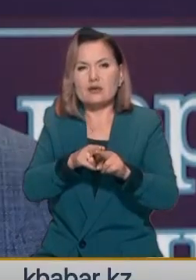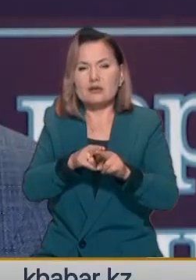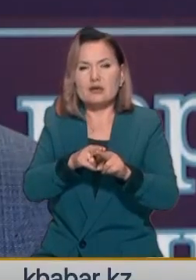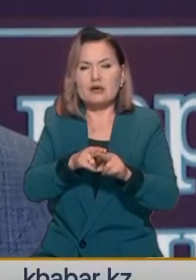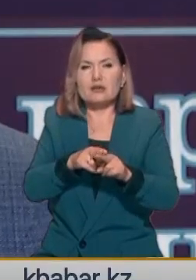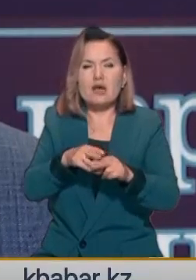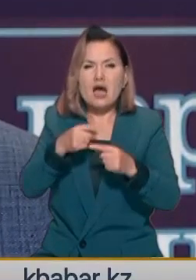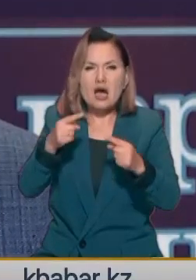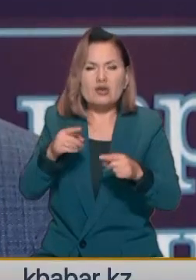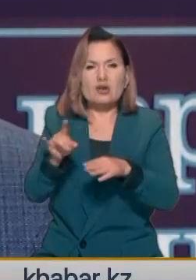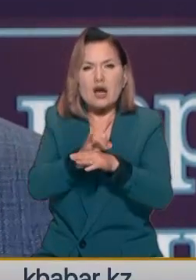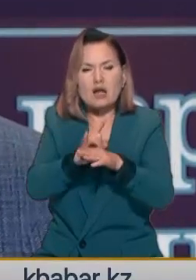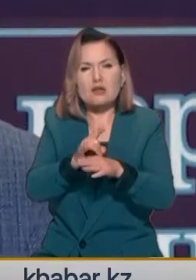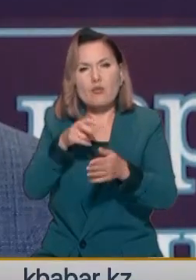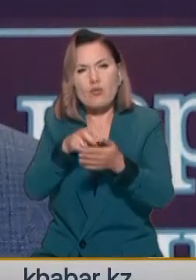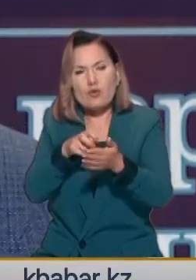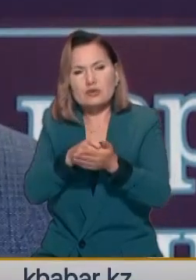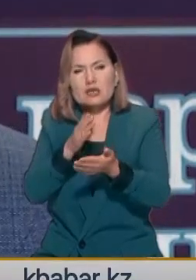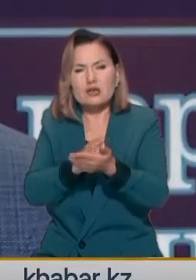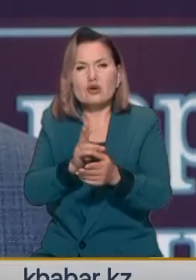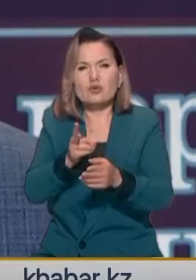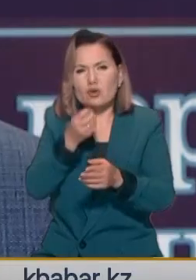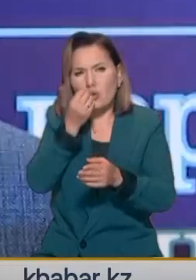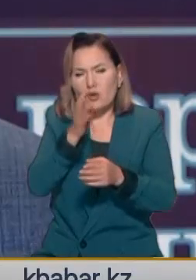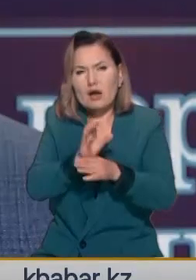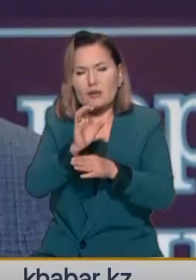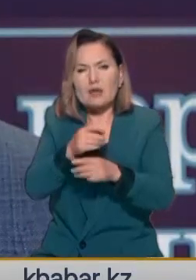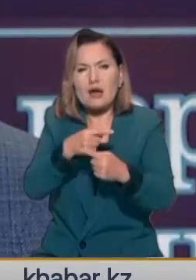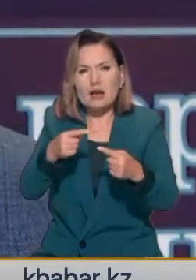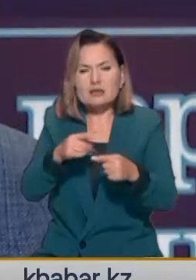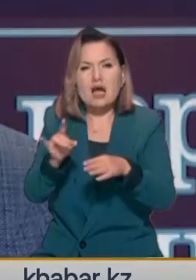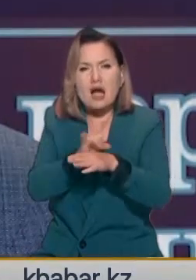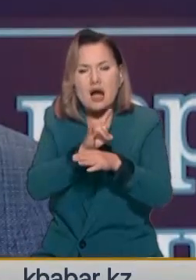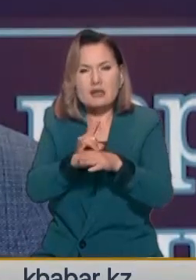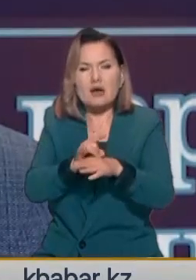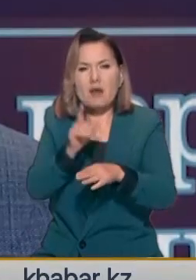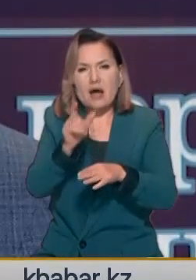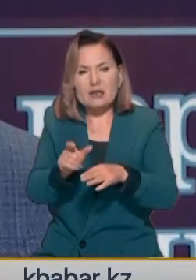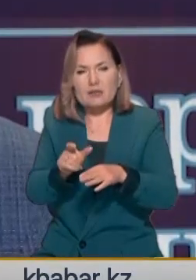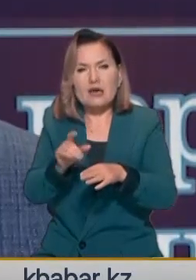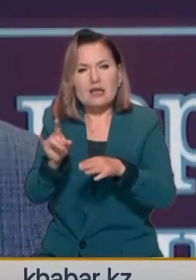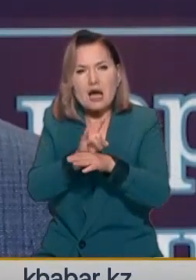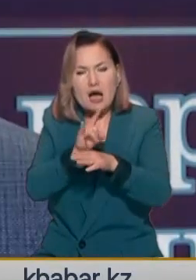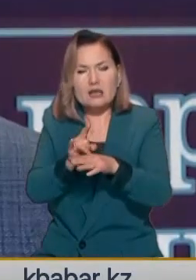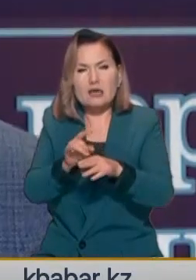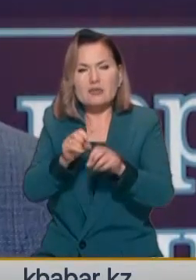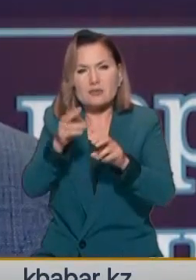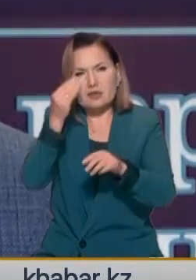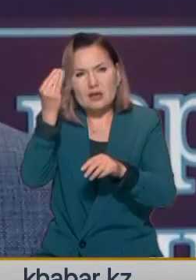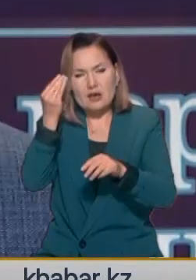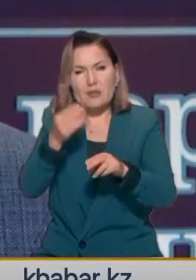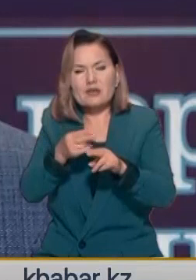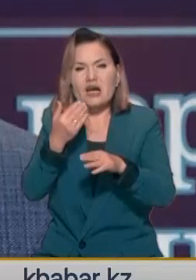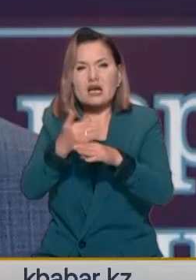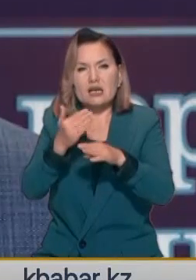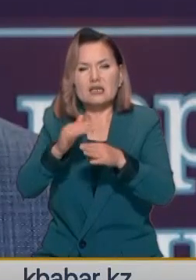почта келді дейді, бір уақыттары жаңағыдай гүл жібердік дейді, түрлі схемалармен адамдардың сенімдеріне кіру арқылы олардың аттарынан несие